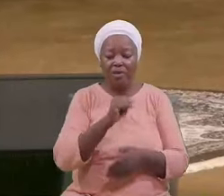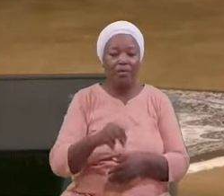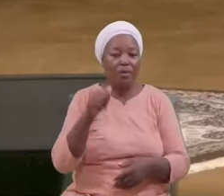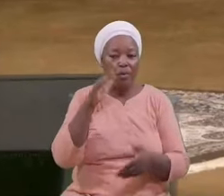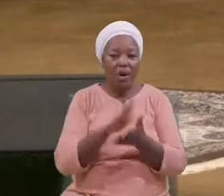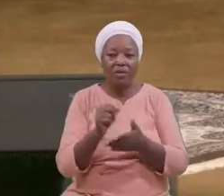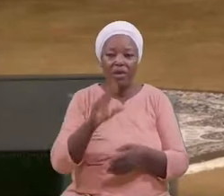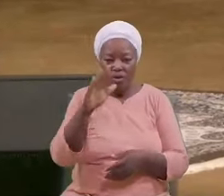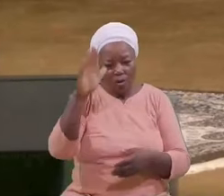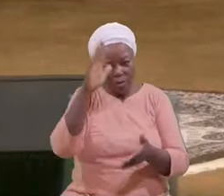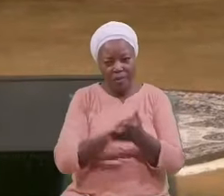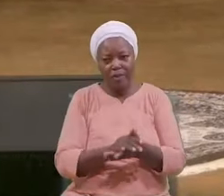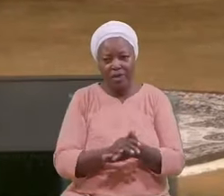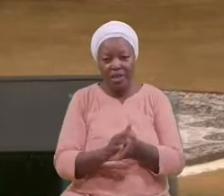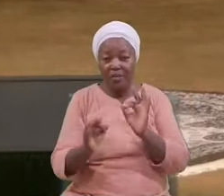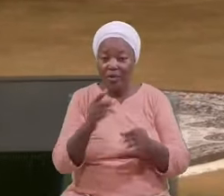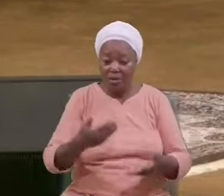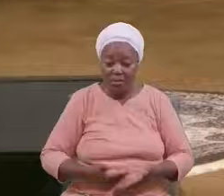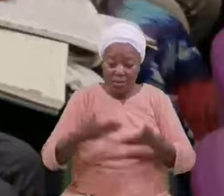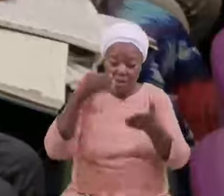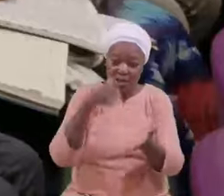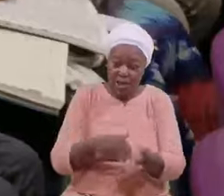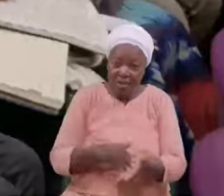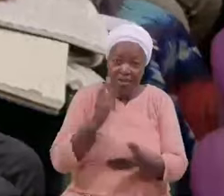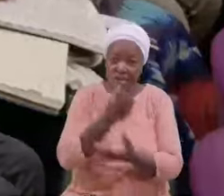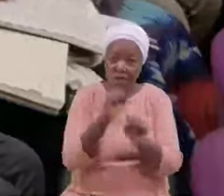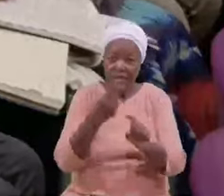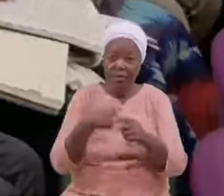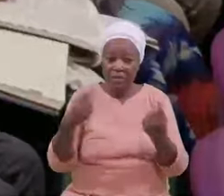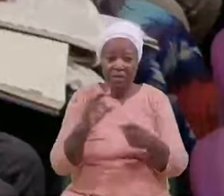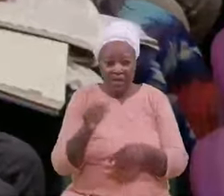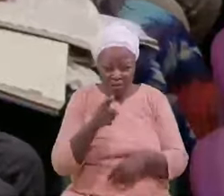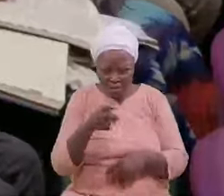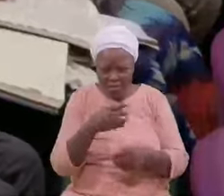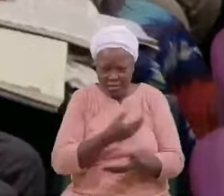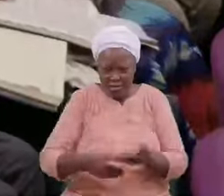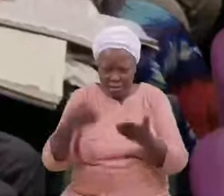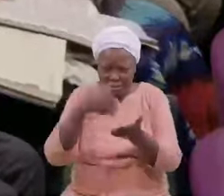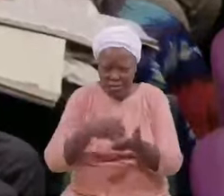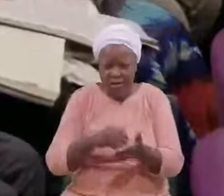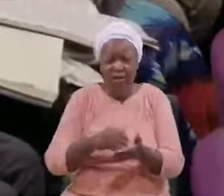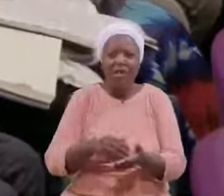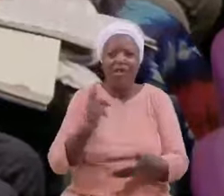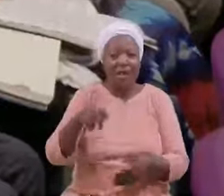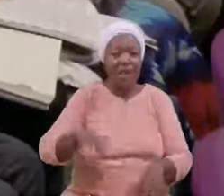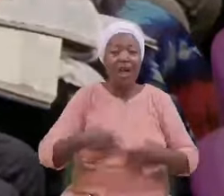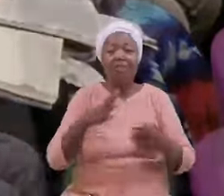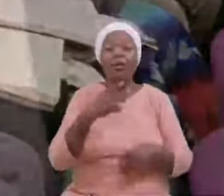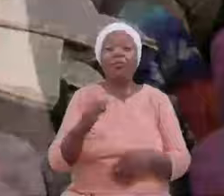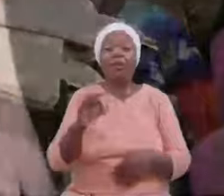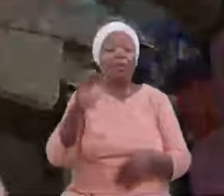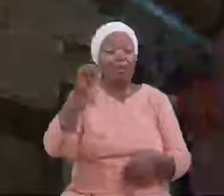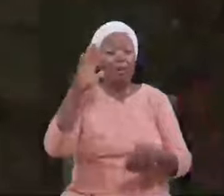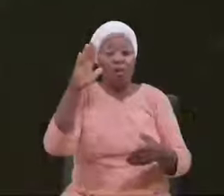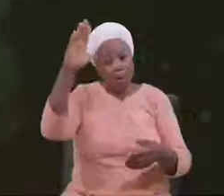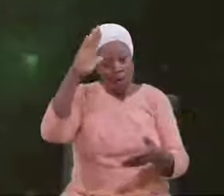croyant, est-ce qu'il y a un croyant là-bas? Sa vie est sécurisée. Pasteur,